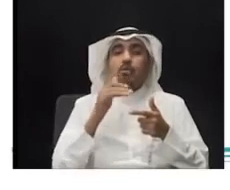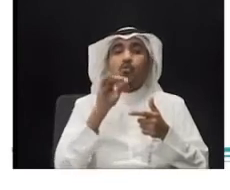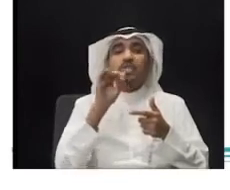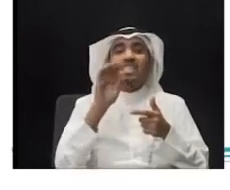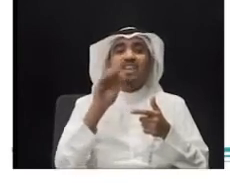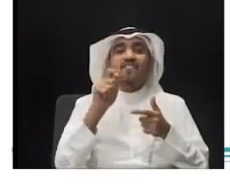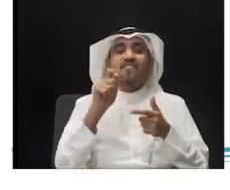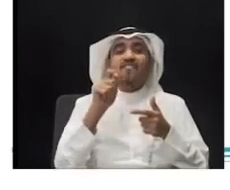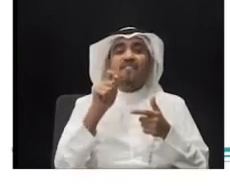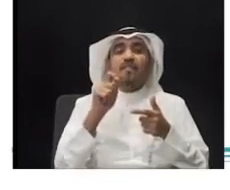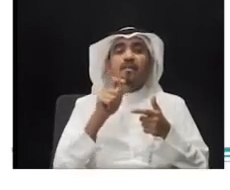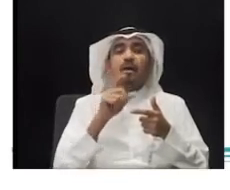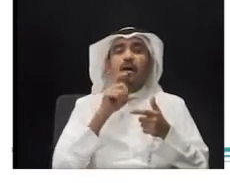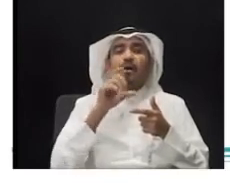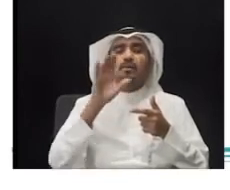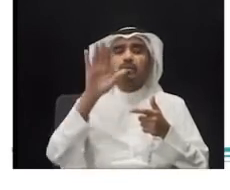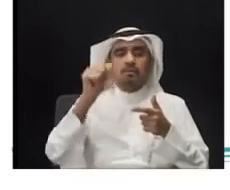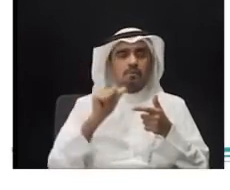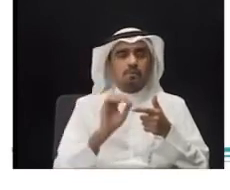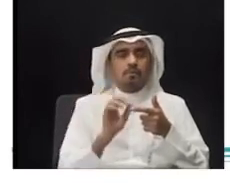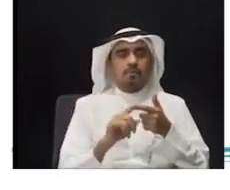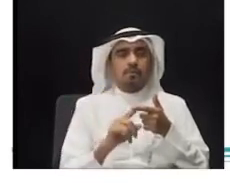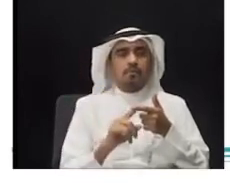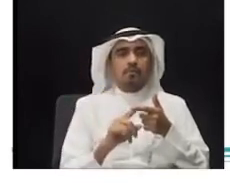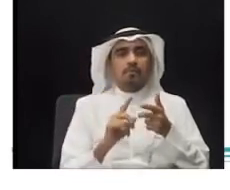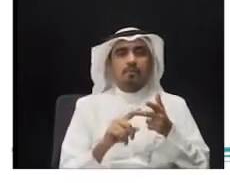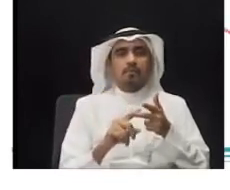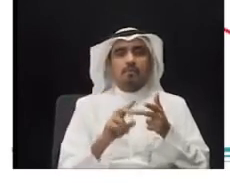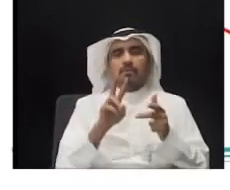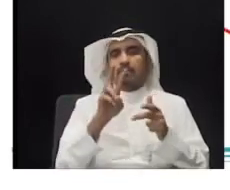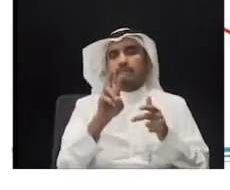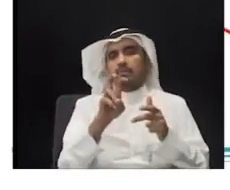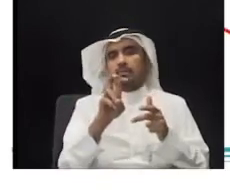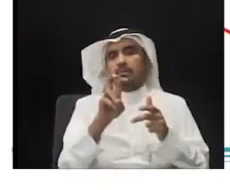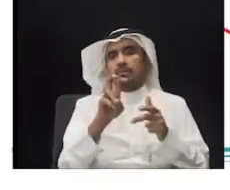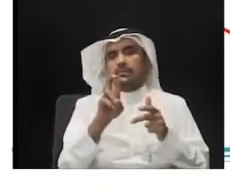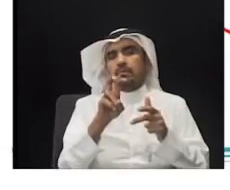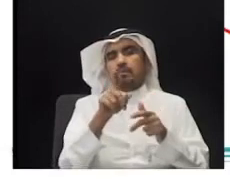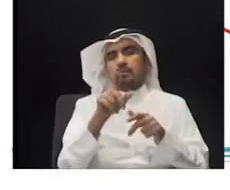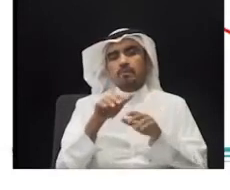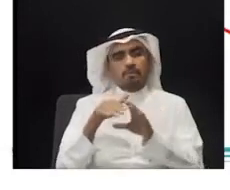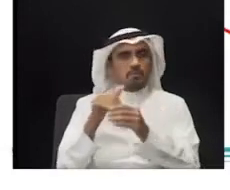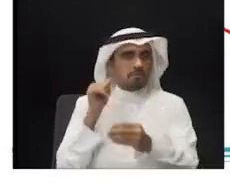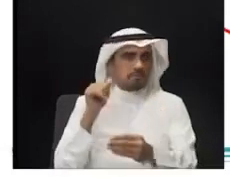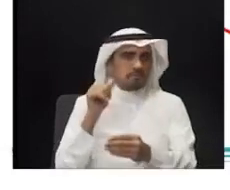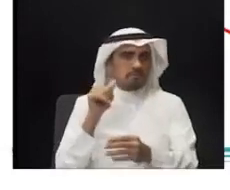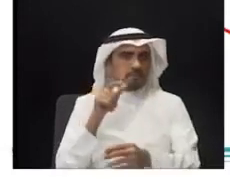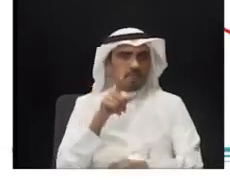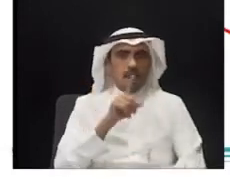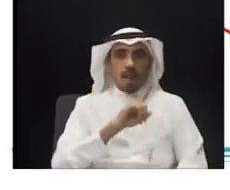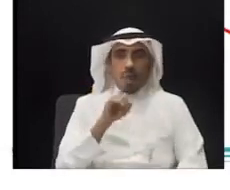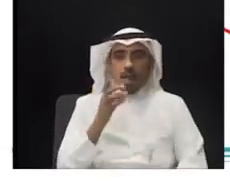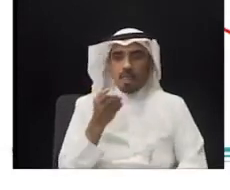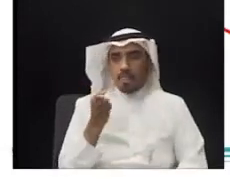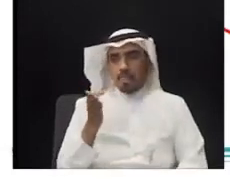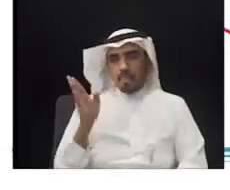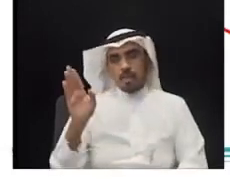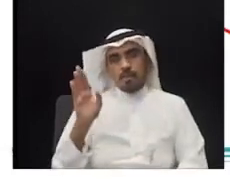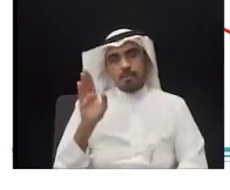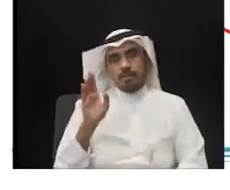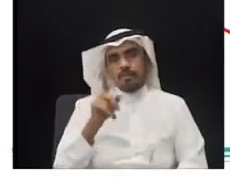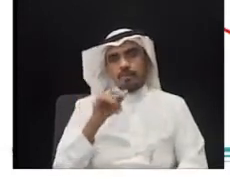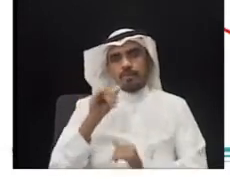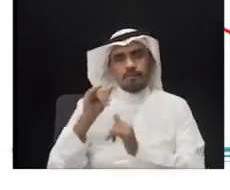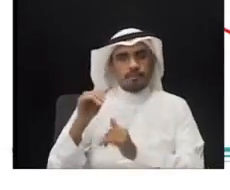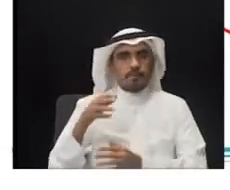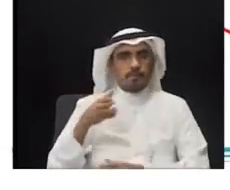والنداء، يا يوسف، تطلب النداء. وكذلك النهي، تطلب الترك، فتقول لا